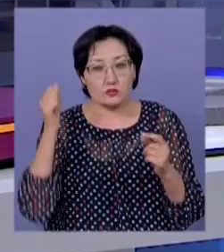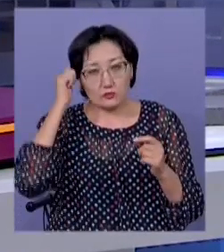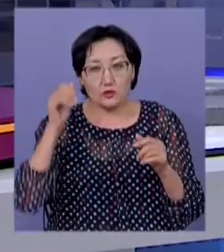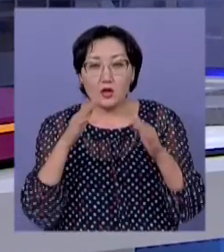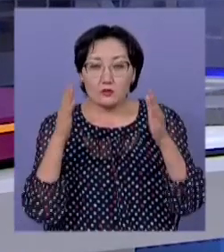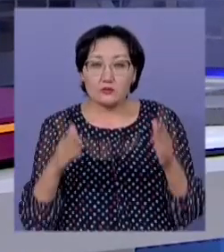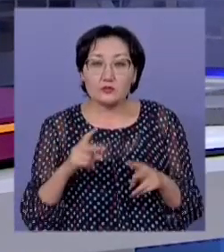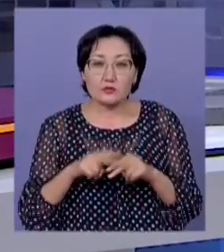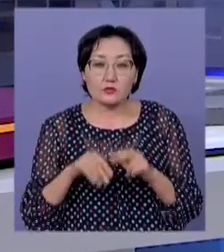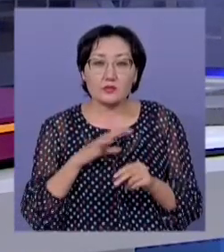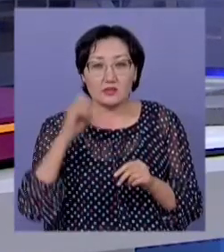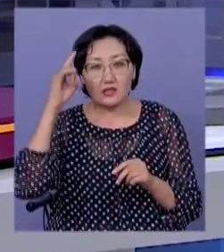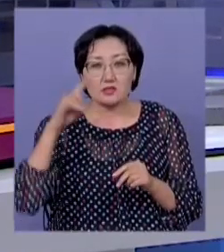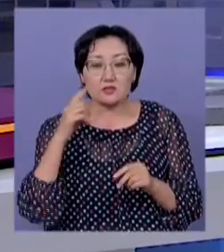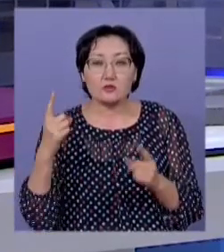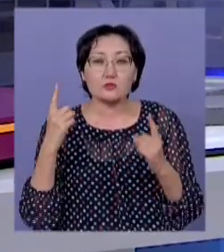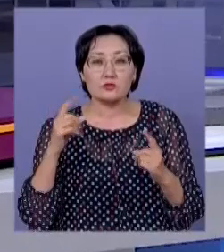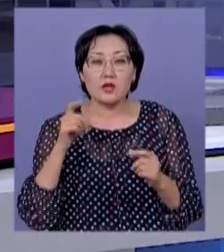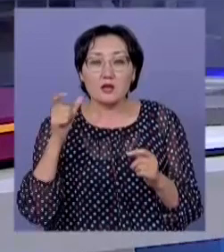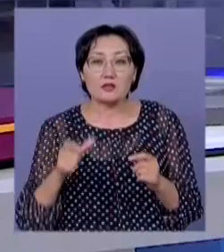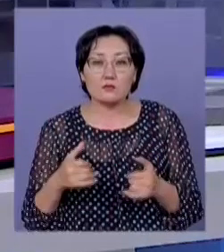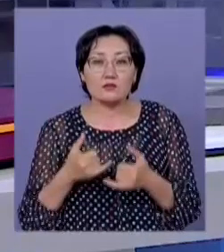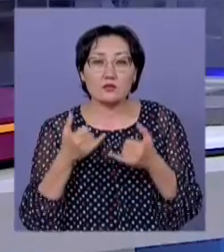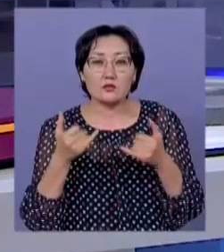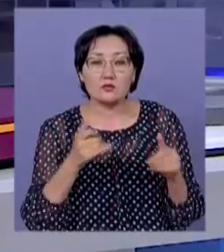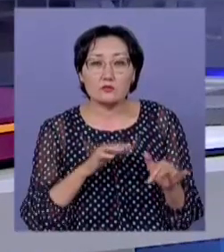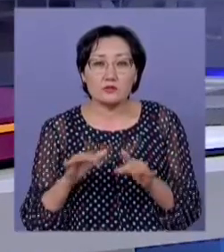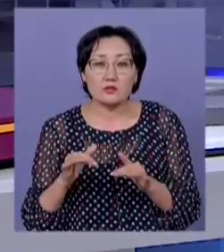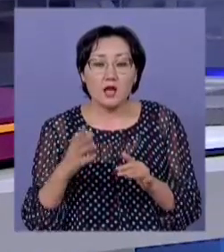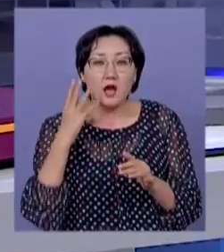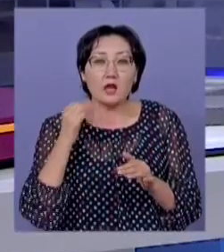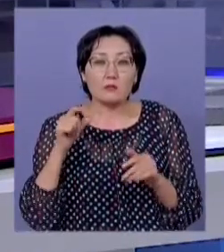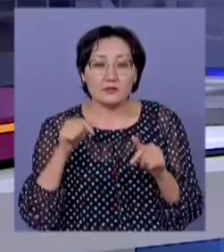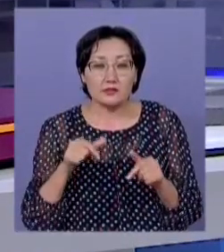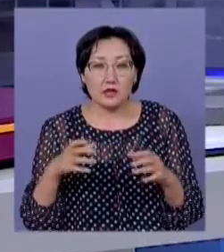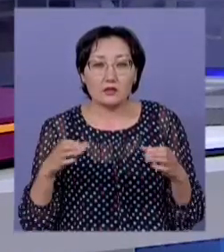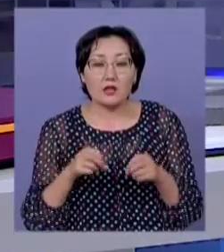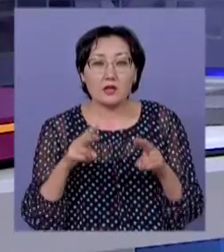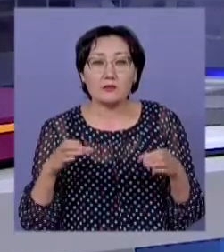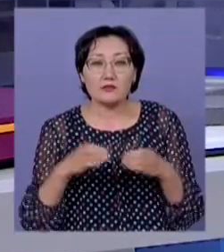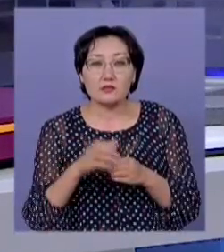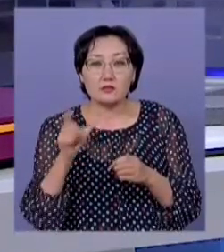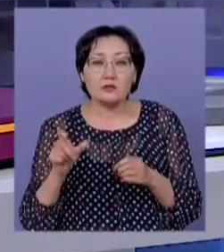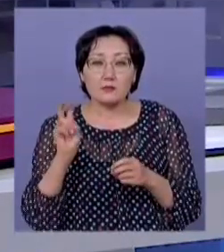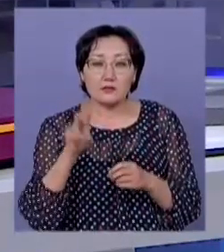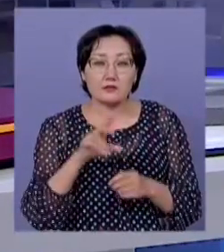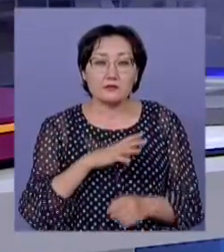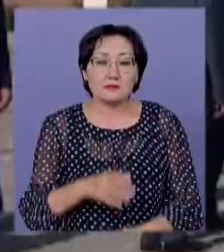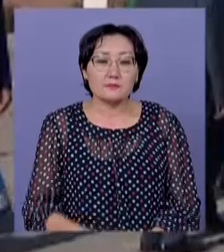ескерткіш тұрғызылды. Қазақтың бір туар азаматына жасалған ізгі іс-шараға Алматыдан арнайы делегация барған.